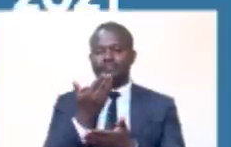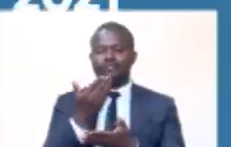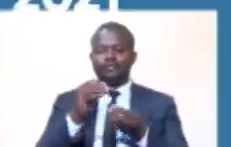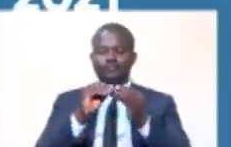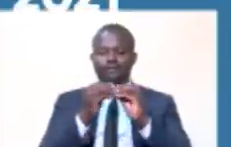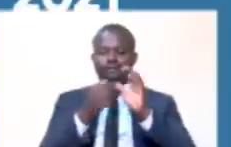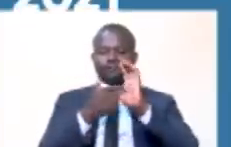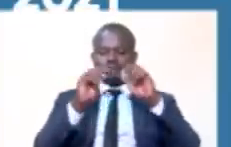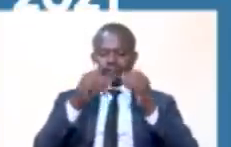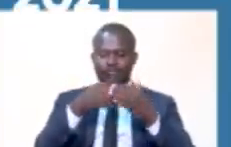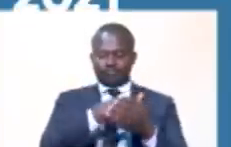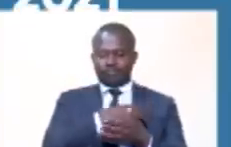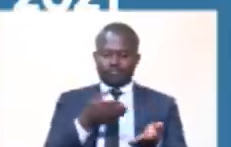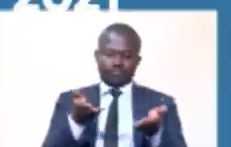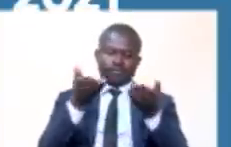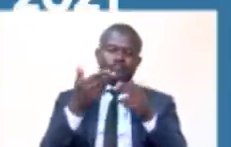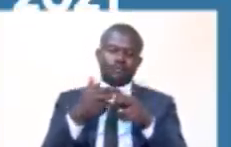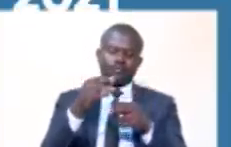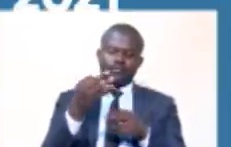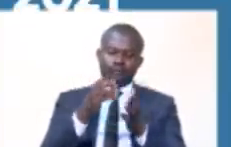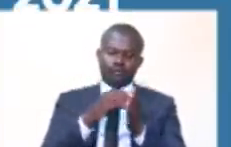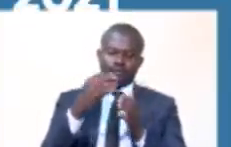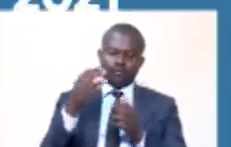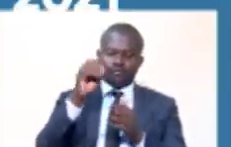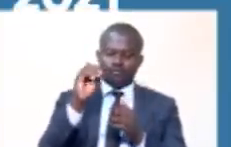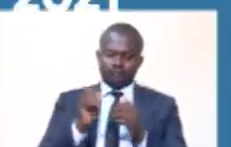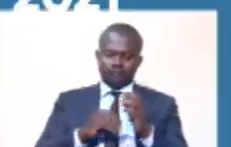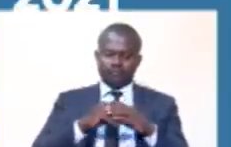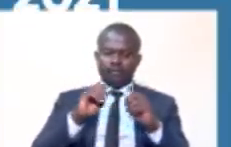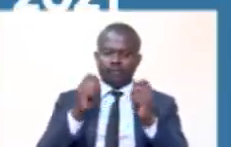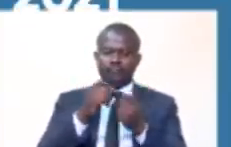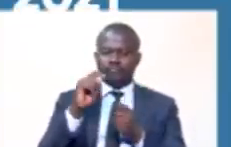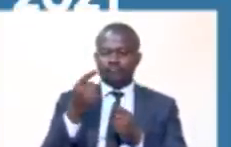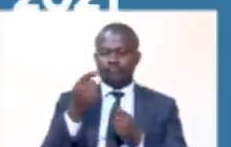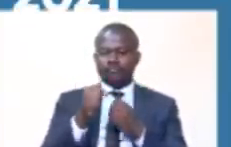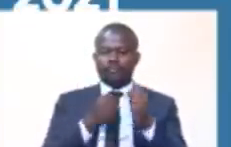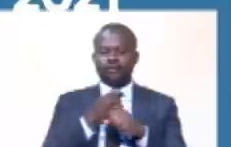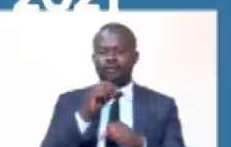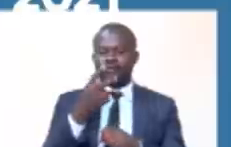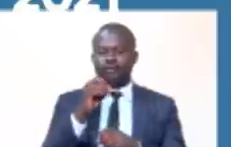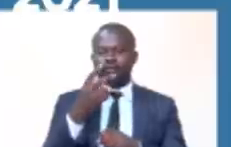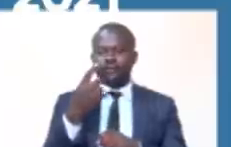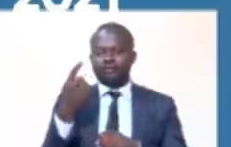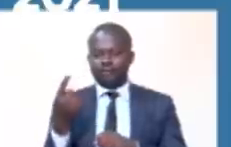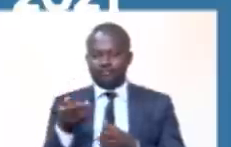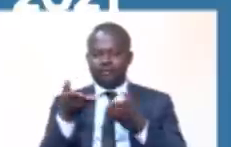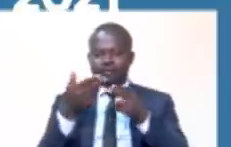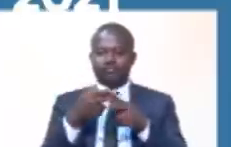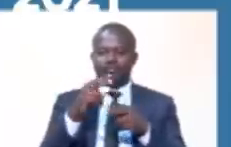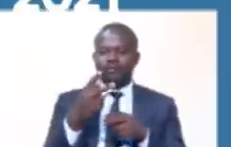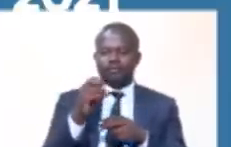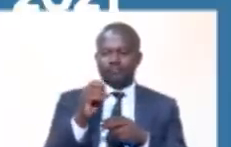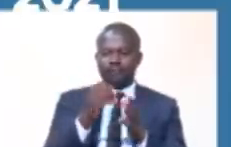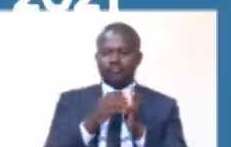Imibare igaragaza ko ubukungu bwazamuze ku kigero cya 3.5% mu gihembwe cya mbere cya 2021 buzamuka kuri